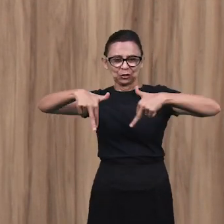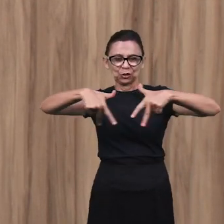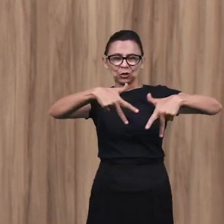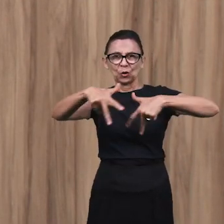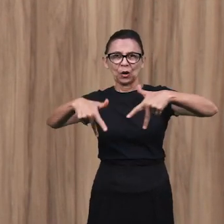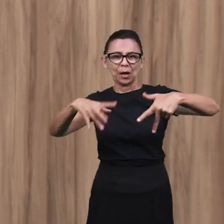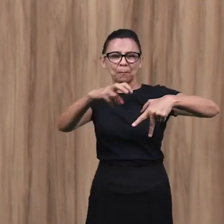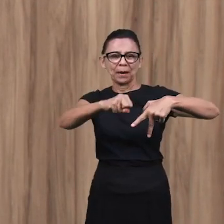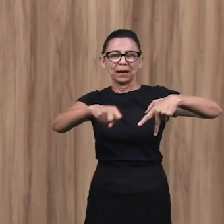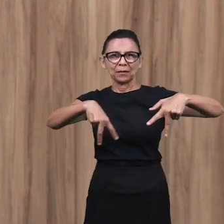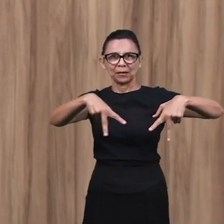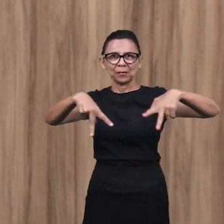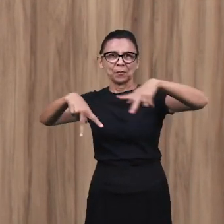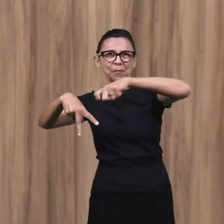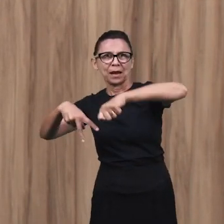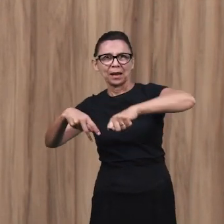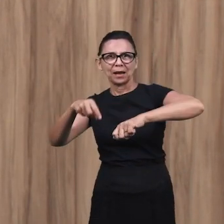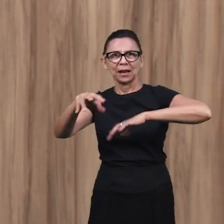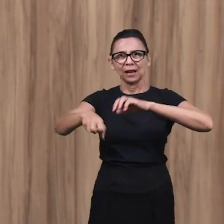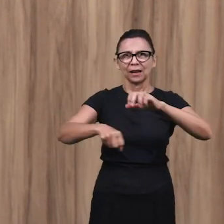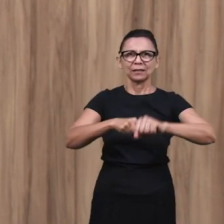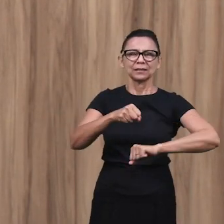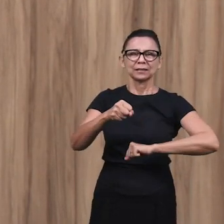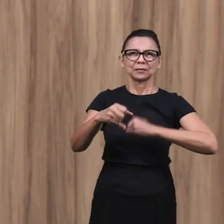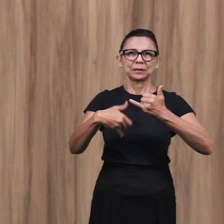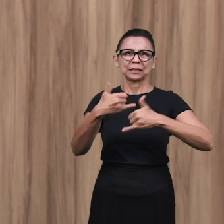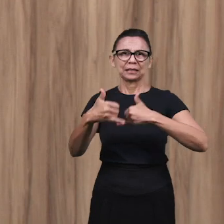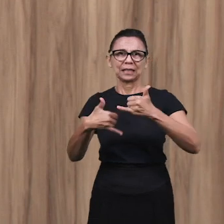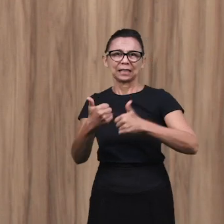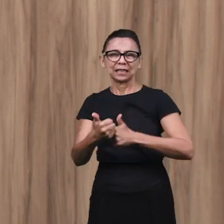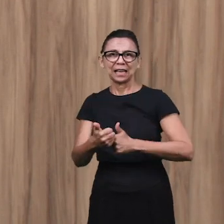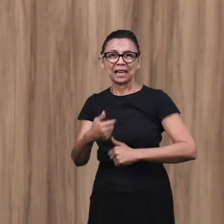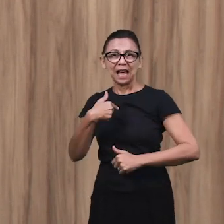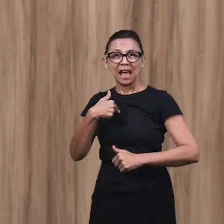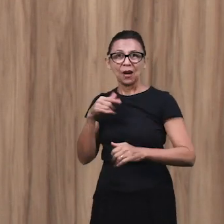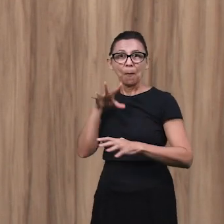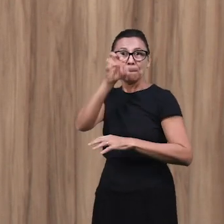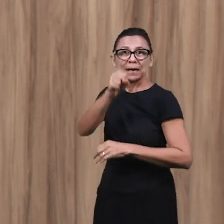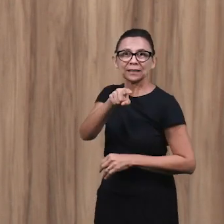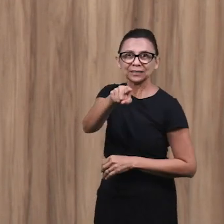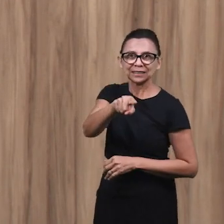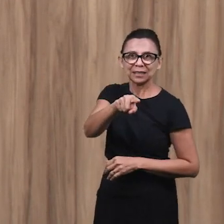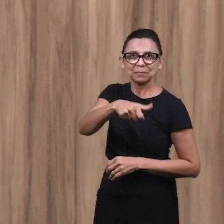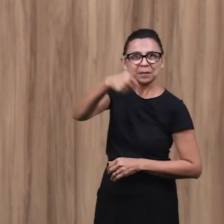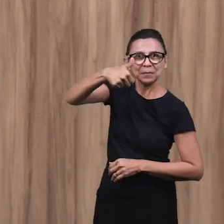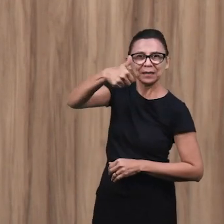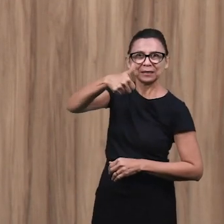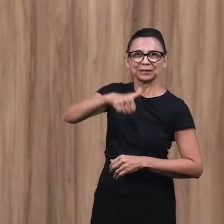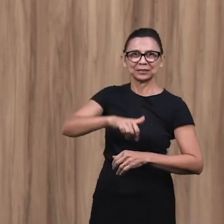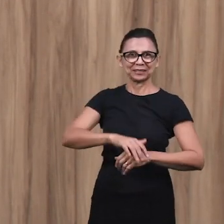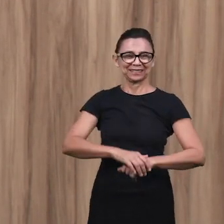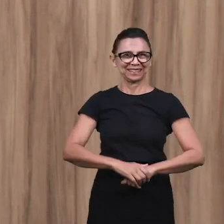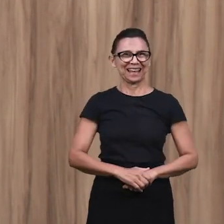courir un après l'autre. Donc, dans ce moment où on va courir un derrière l'autre, nous